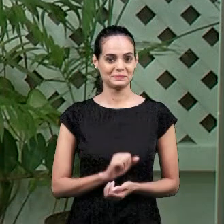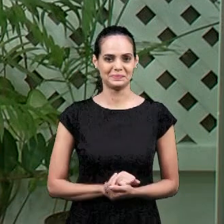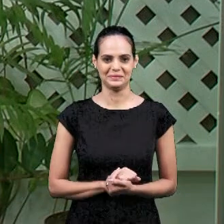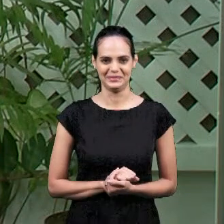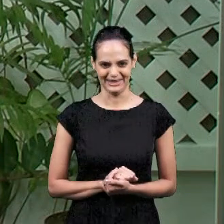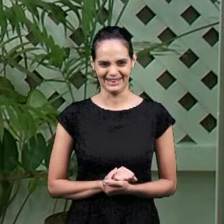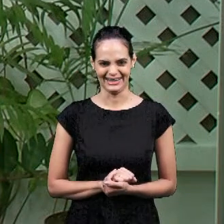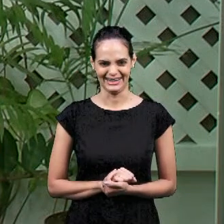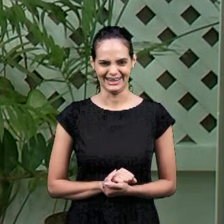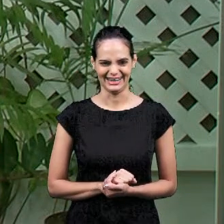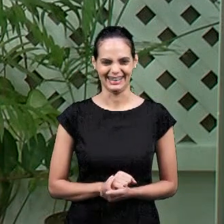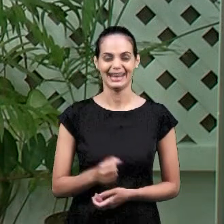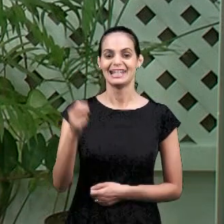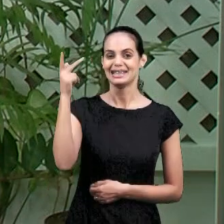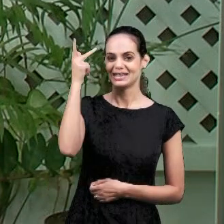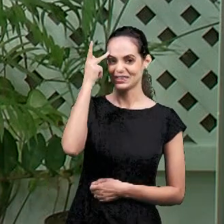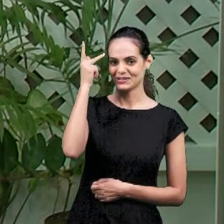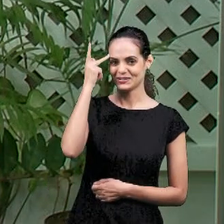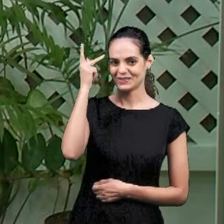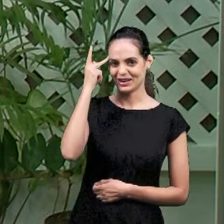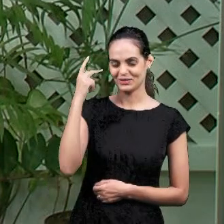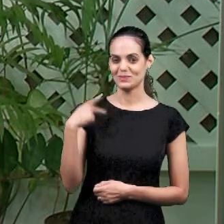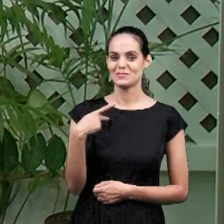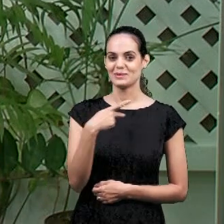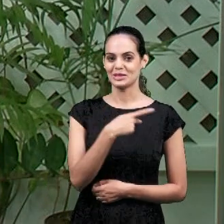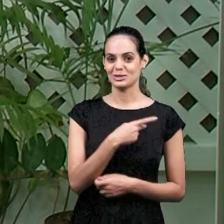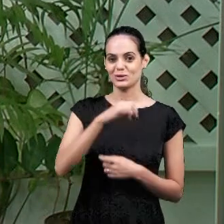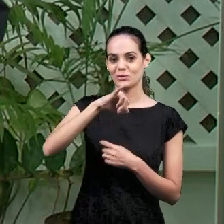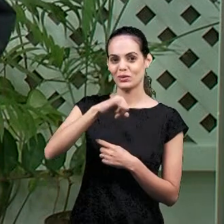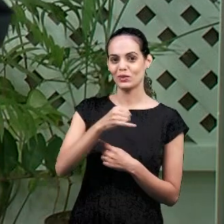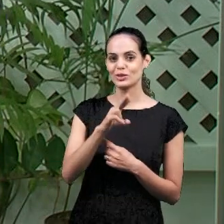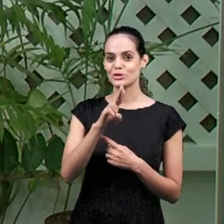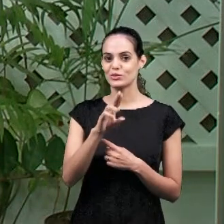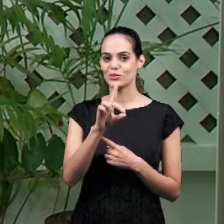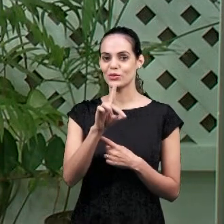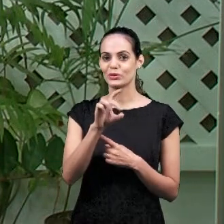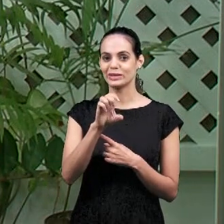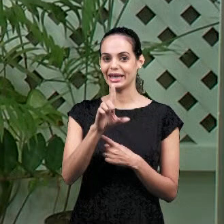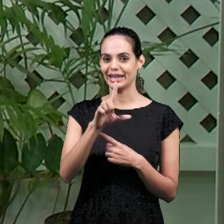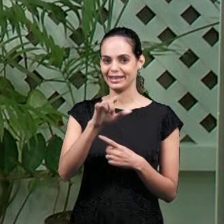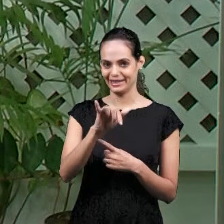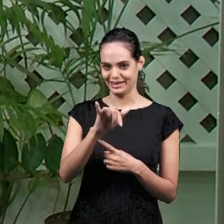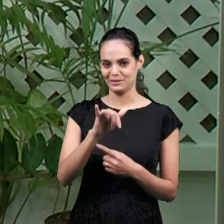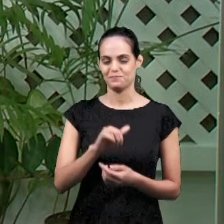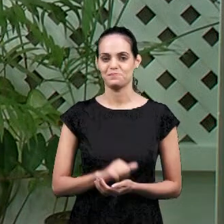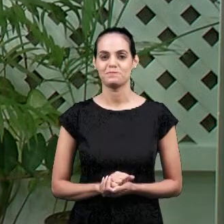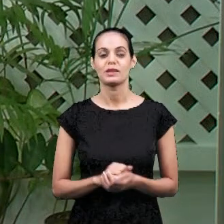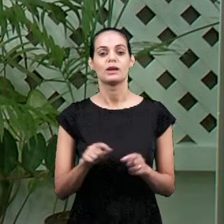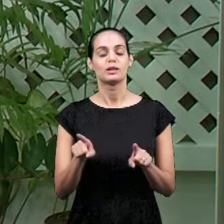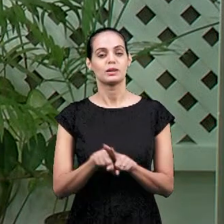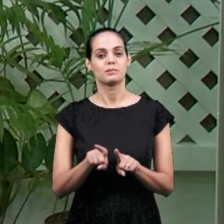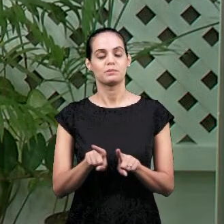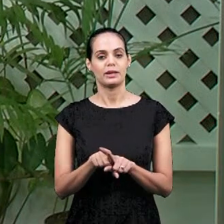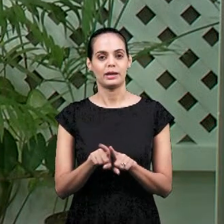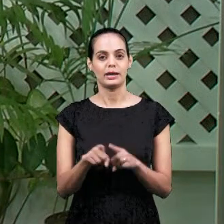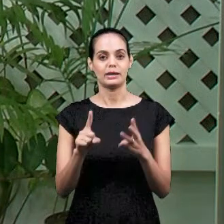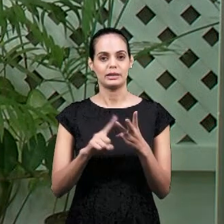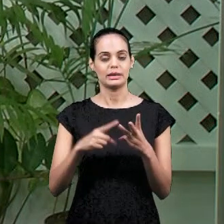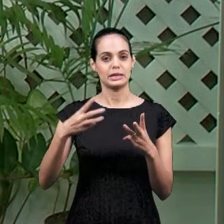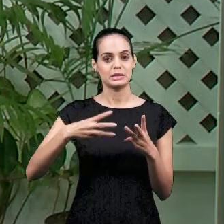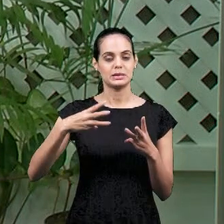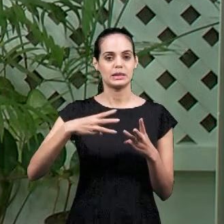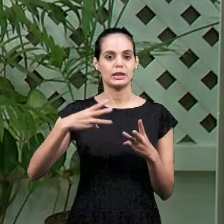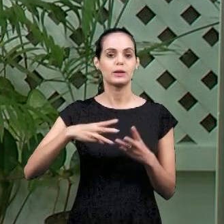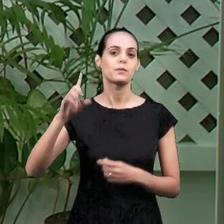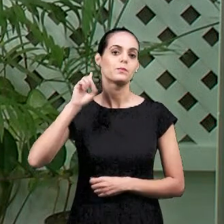Lucimar Rizio. Deuxièmement, São Paulo aussi, Diadema, le pasteur Juvelino. Et ainsi par suite. Nous avons